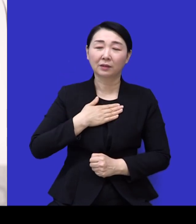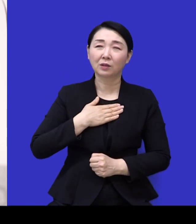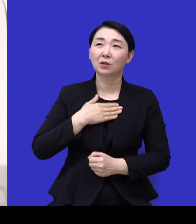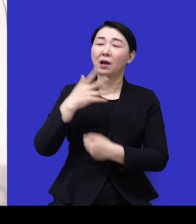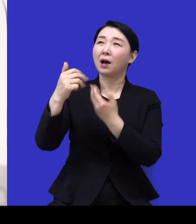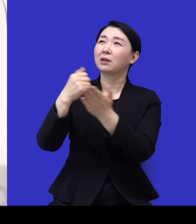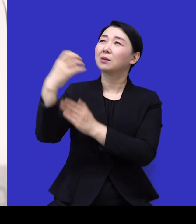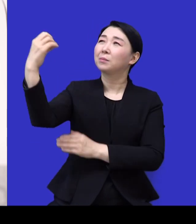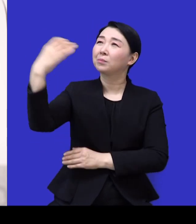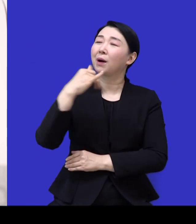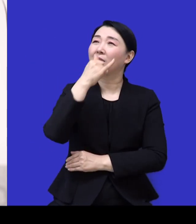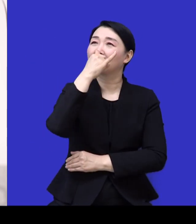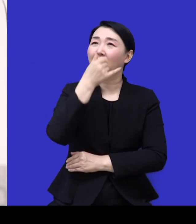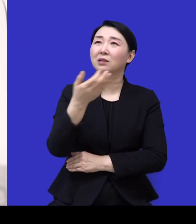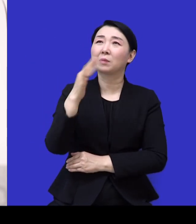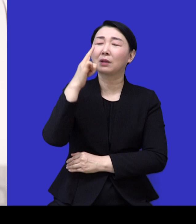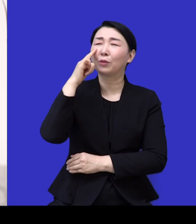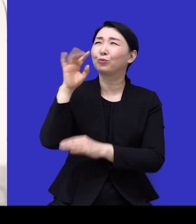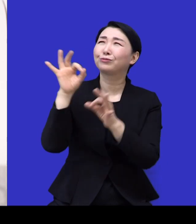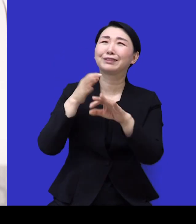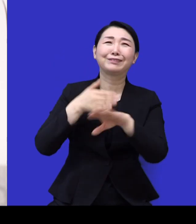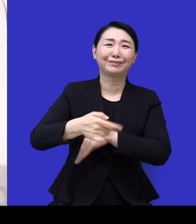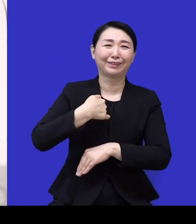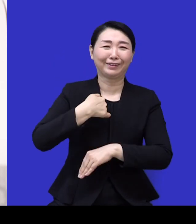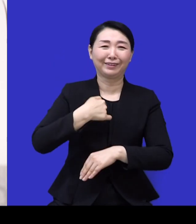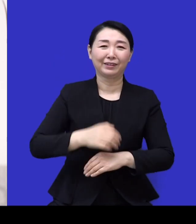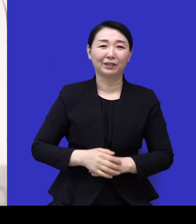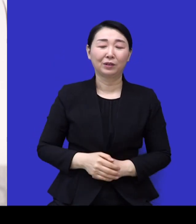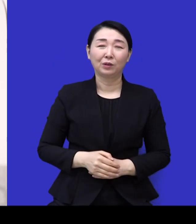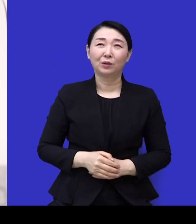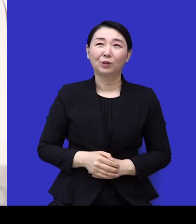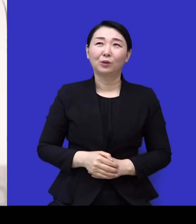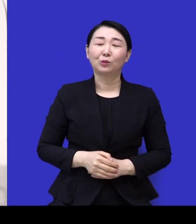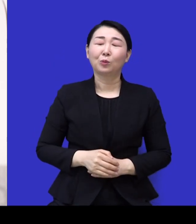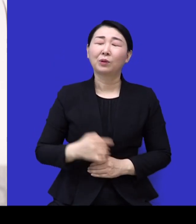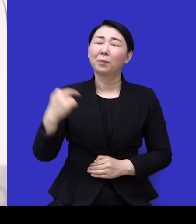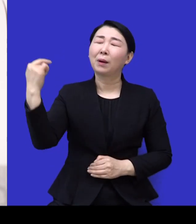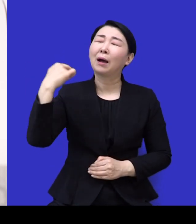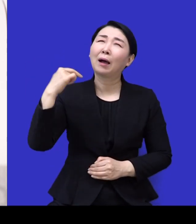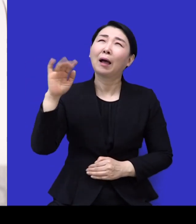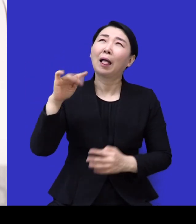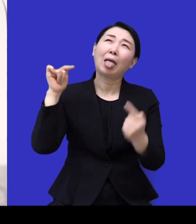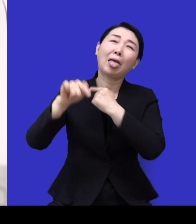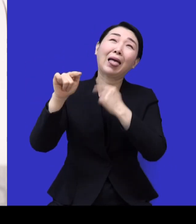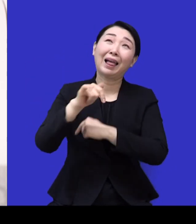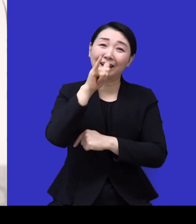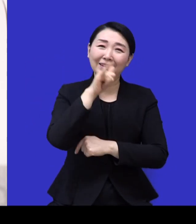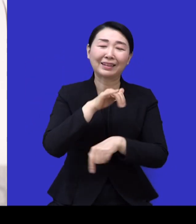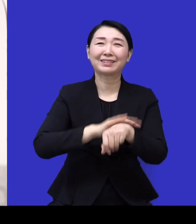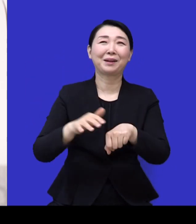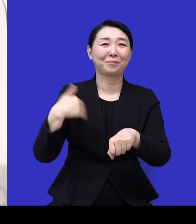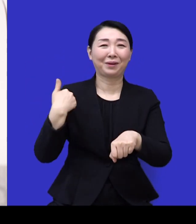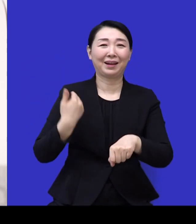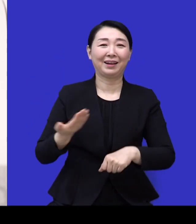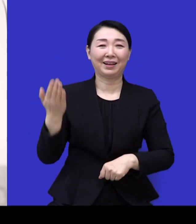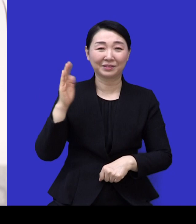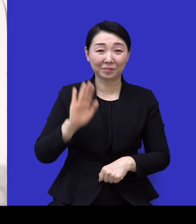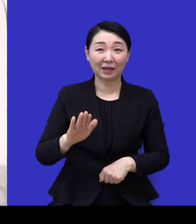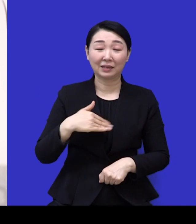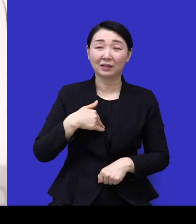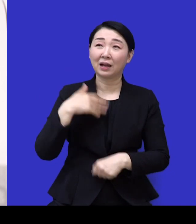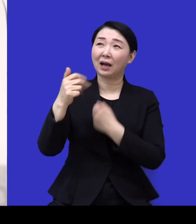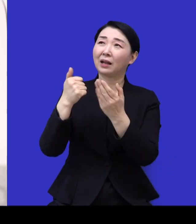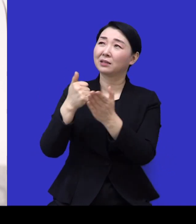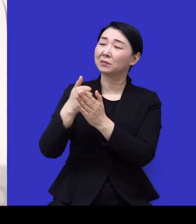주셨는데 제가 참 눈치가 없습니다. 그리고 이 말귀를 못 알아들은 것 같아요. 그래서 잘 몰랐고 예. 그런 사인과 또